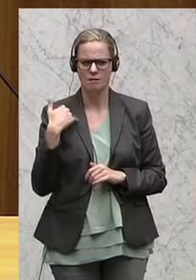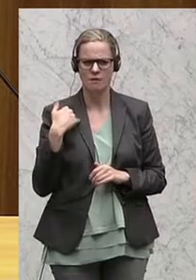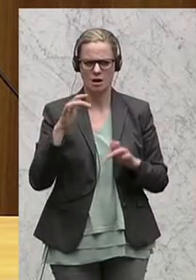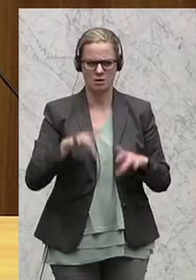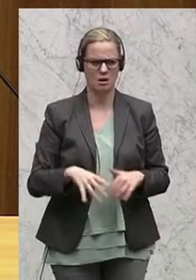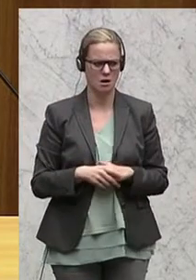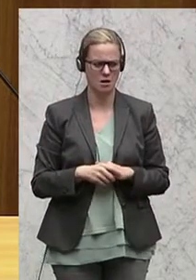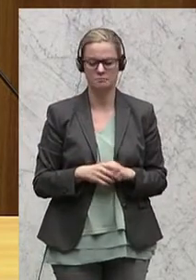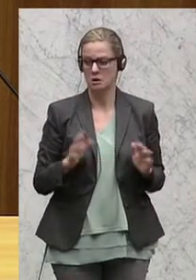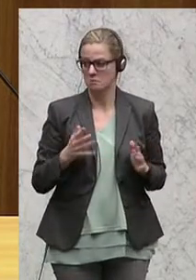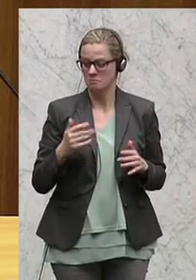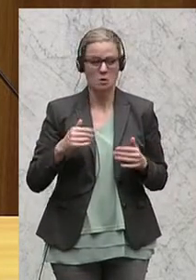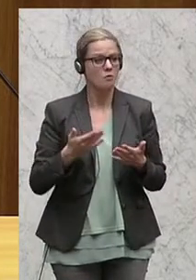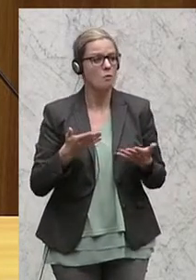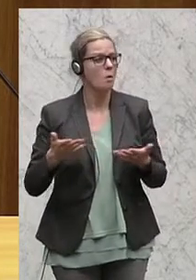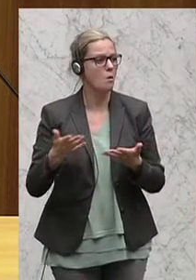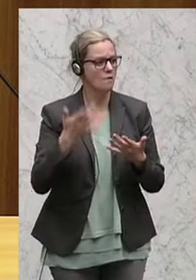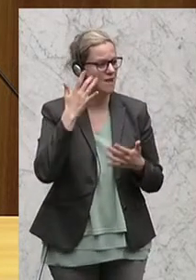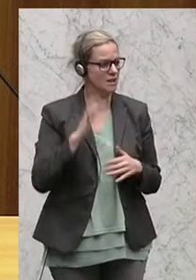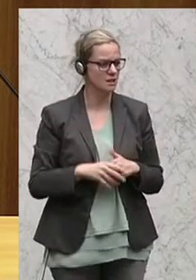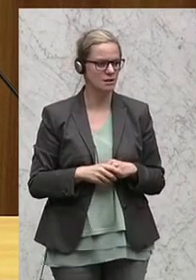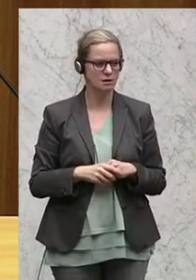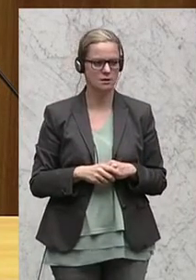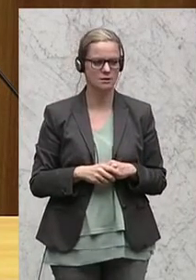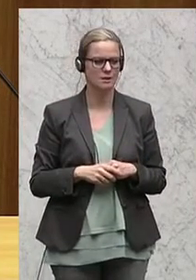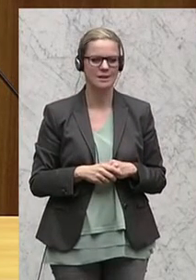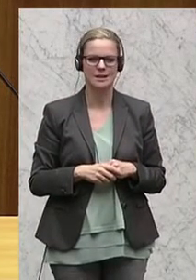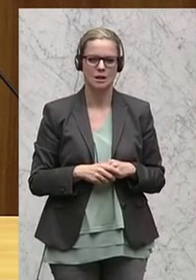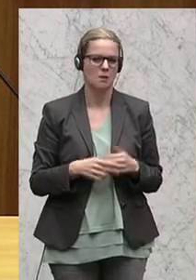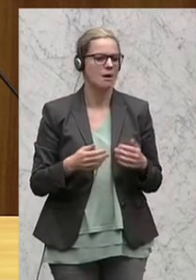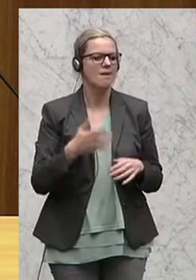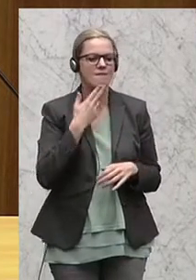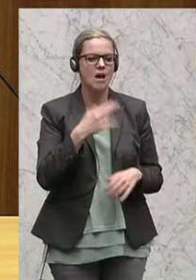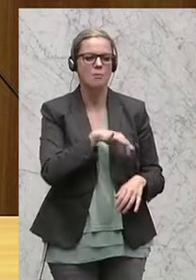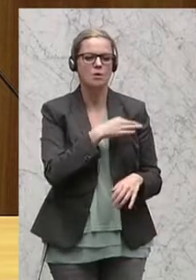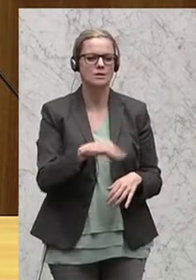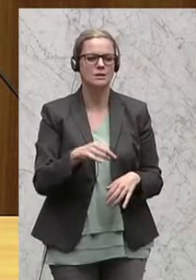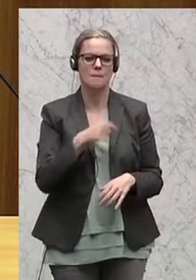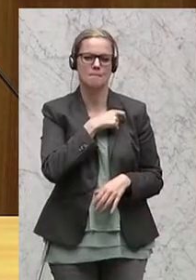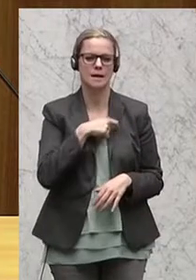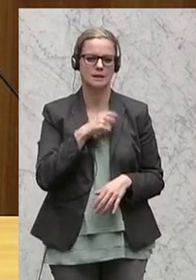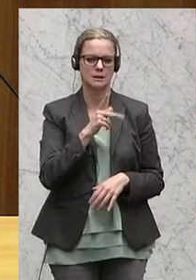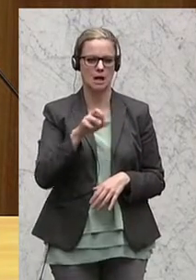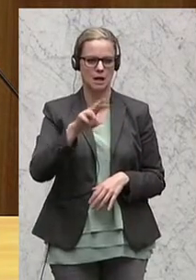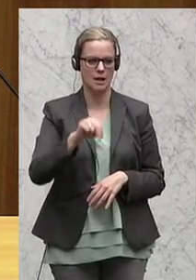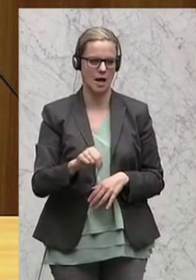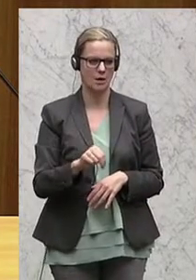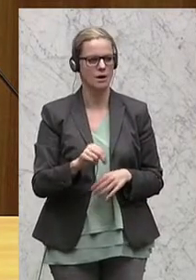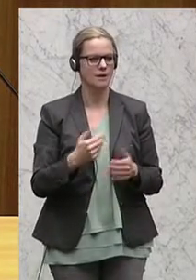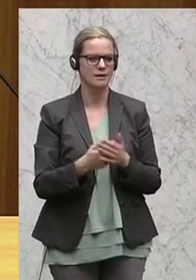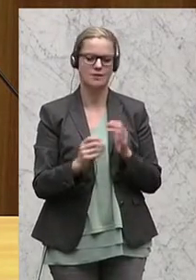Gut, aber es ist schon der Herr Magister Kern, Bundeskanzler und prioritär Angesprochener